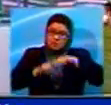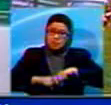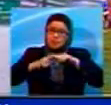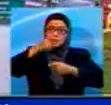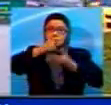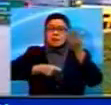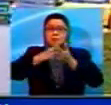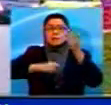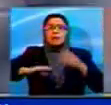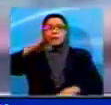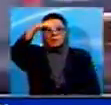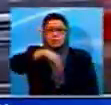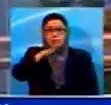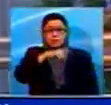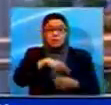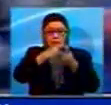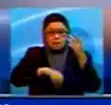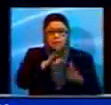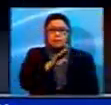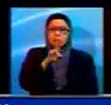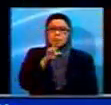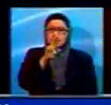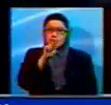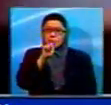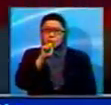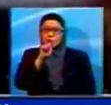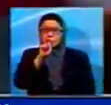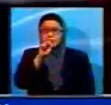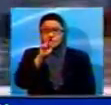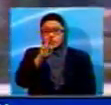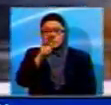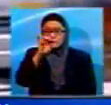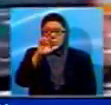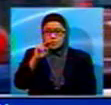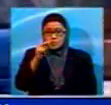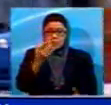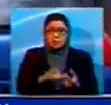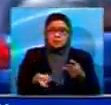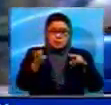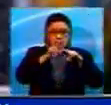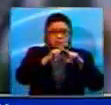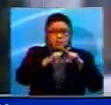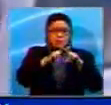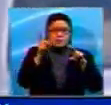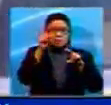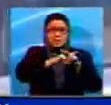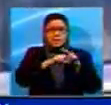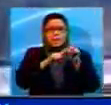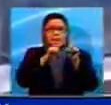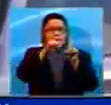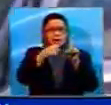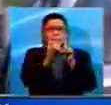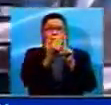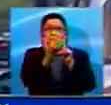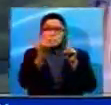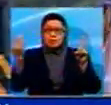harga bitumin pada April lalu R80 semrik Tan berbanding r650 sem Tan